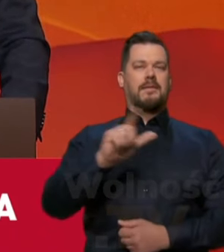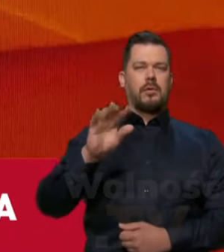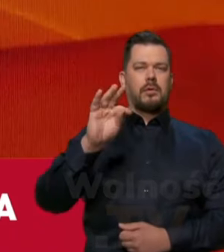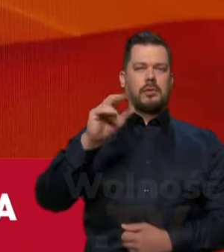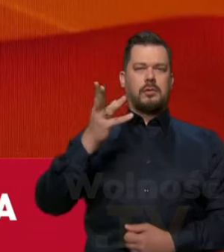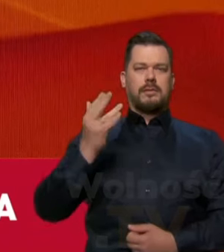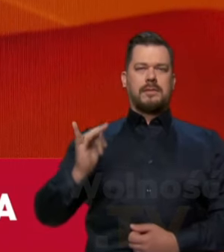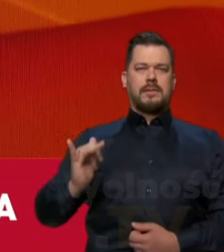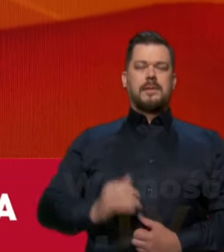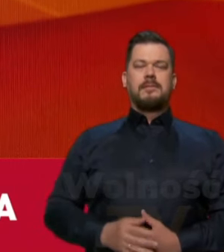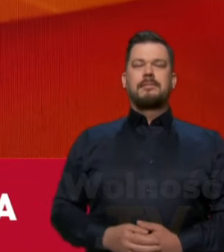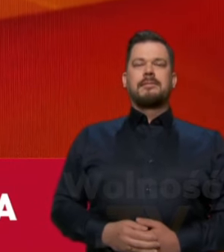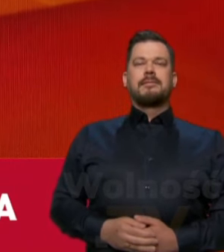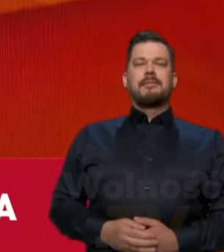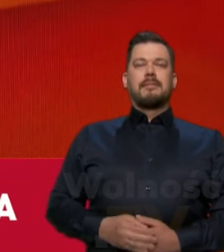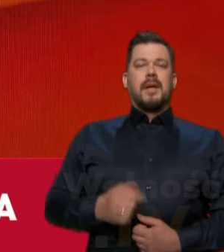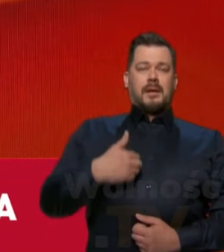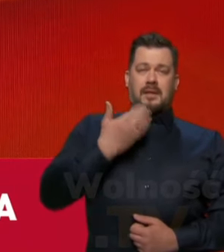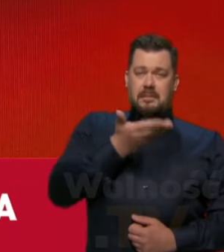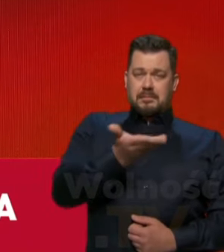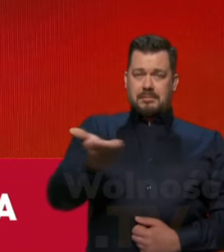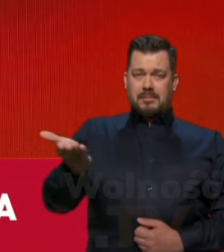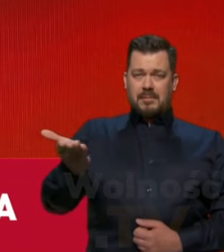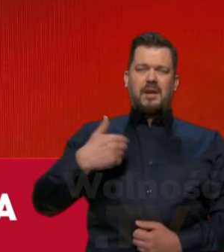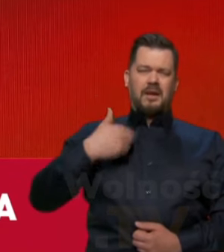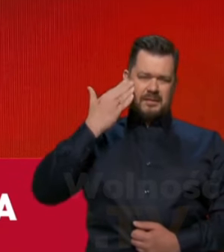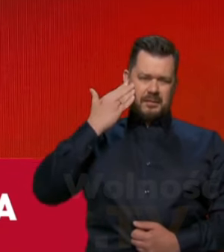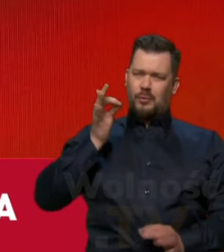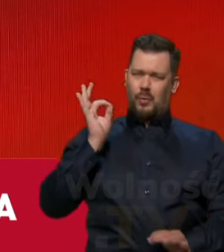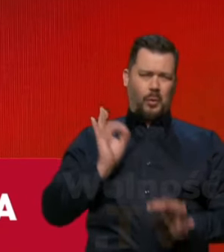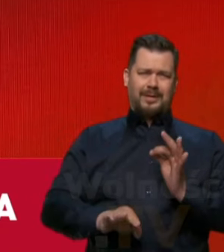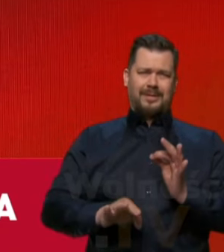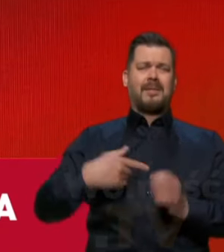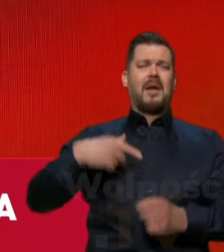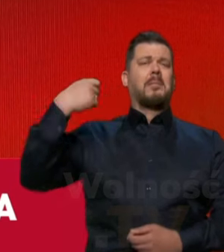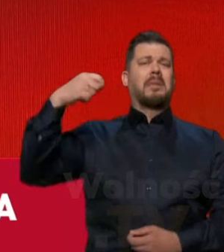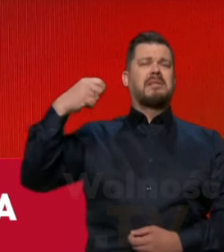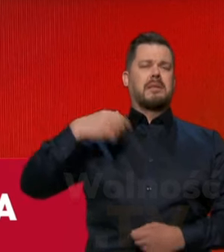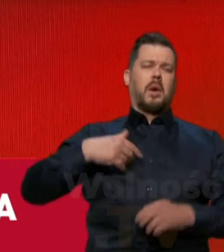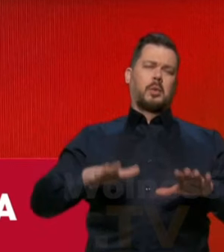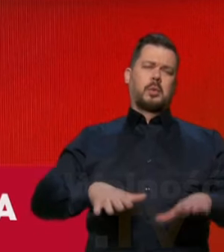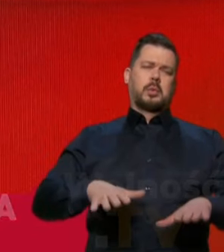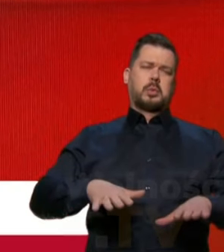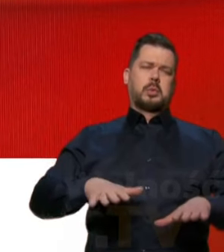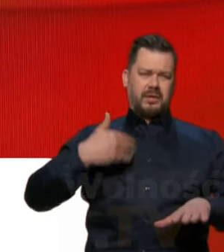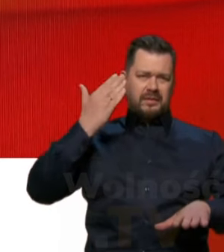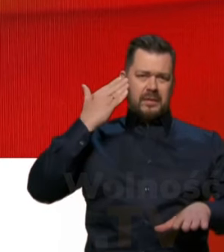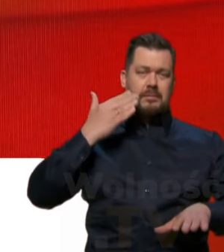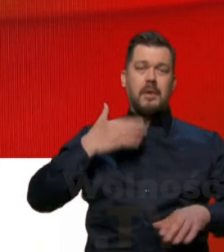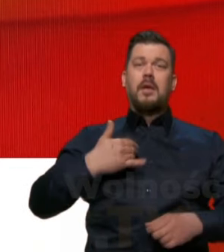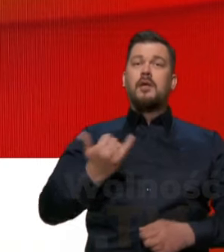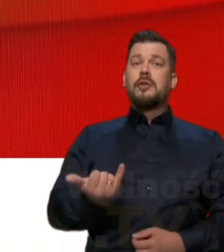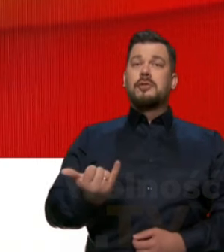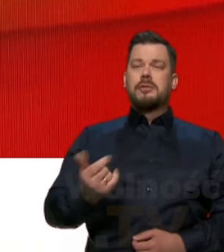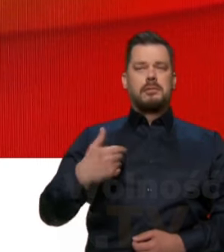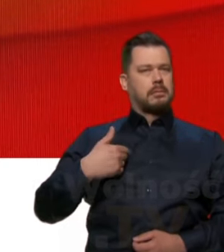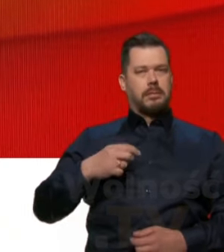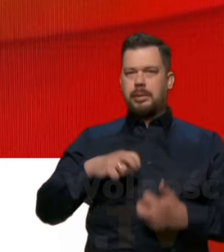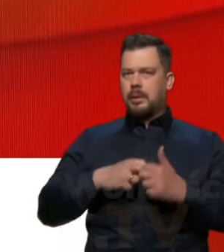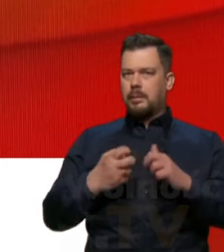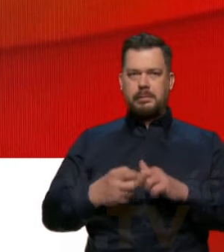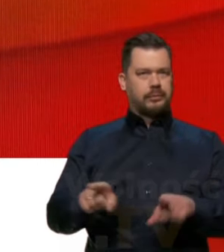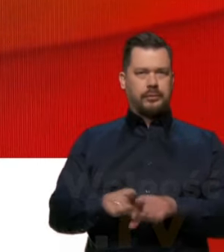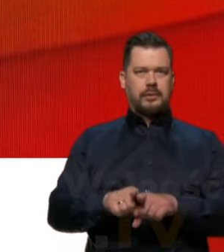Trzaskowski. Nie wiem jak państwo, ale ja świetnie wiem, o czym mówimy, nie tylko jako prezydent miasta, ale dlatego, że moje dzieci przechodziły przez tę gehennę w